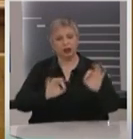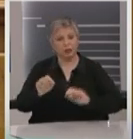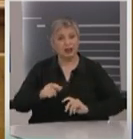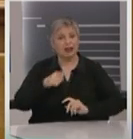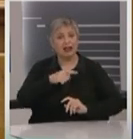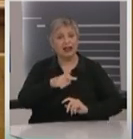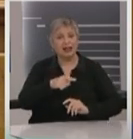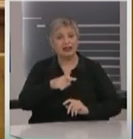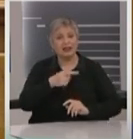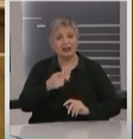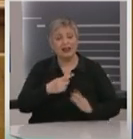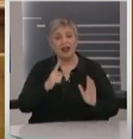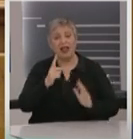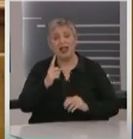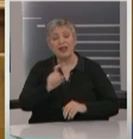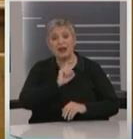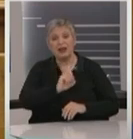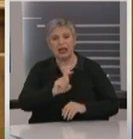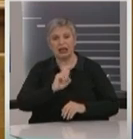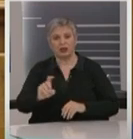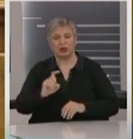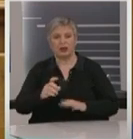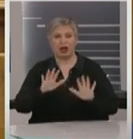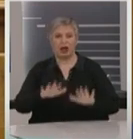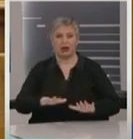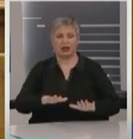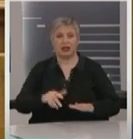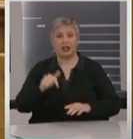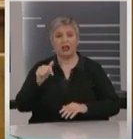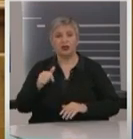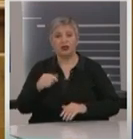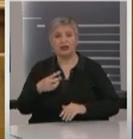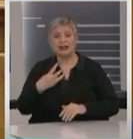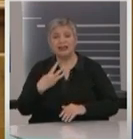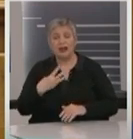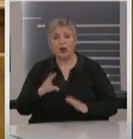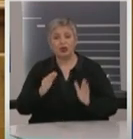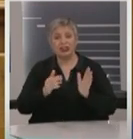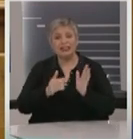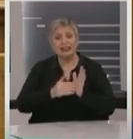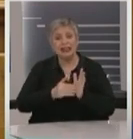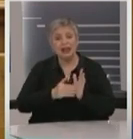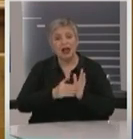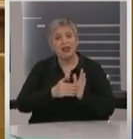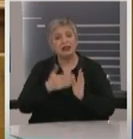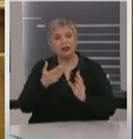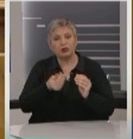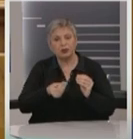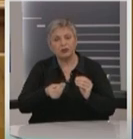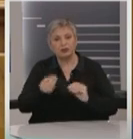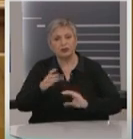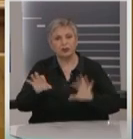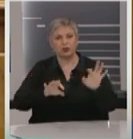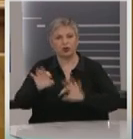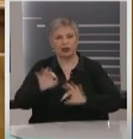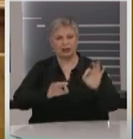αλλά και το ότι τα 3 αυτά χρόνια συνολικά η πλειοψηφία τους 63% είναι σταθερές, το ανάποδο από αυτό